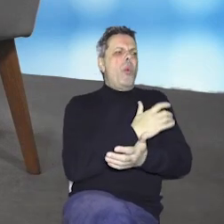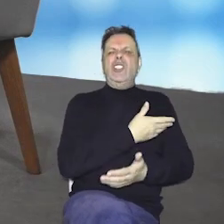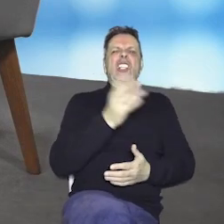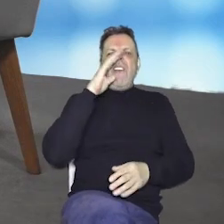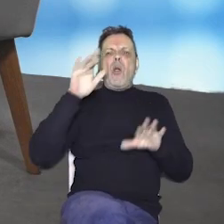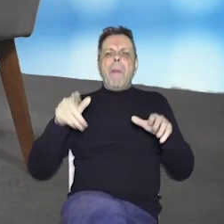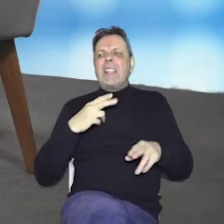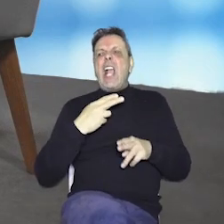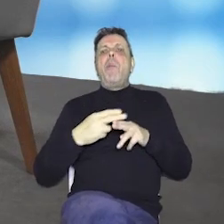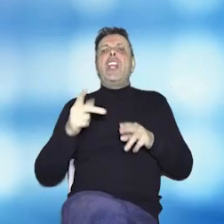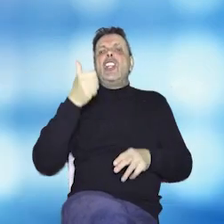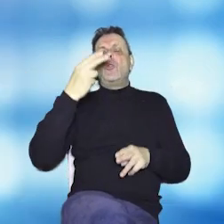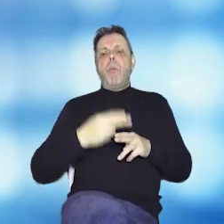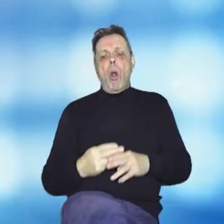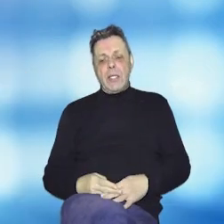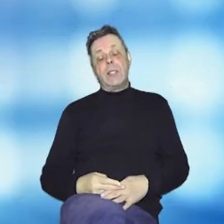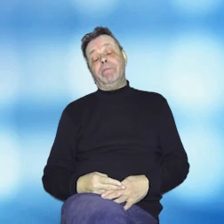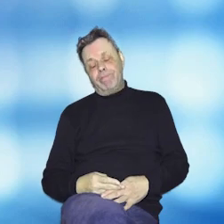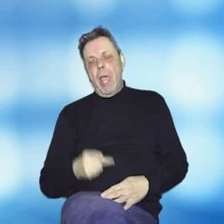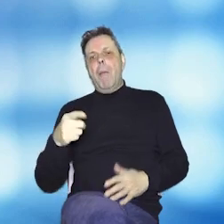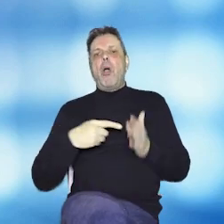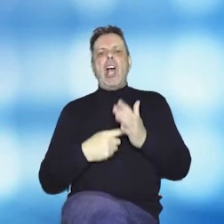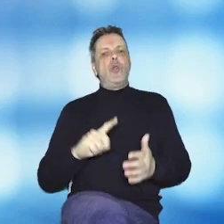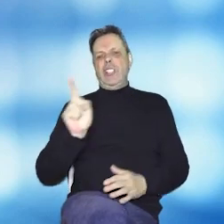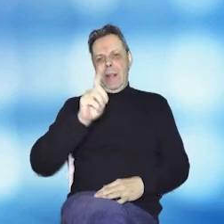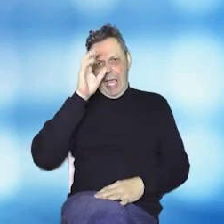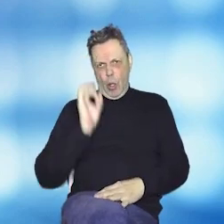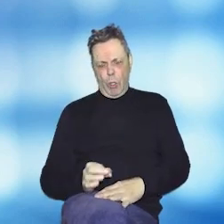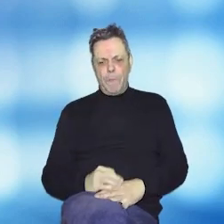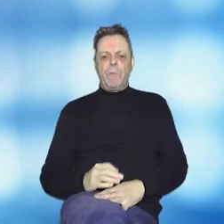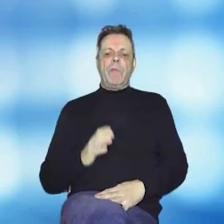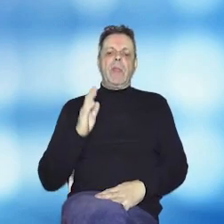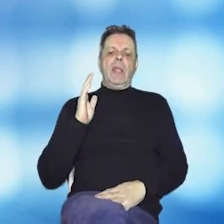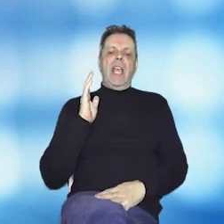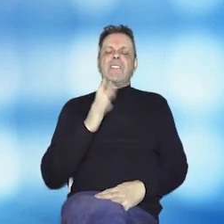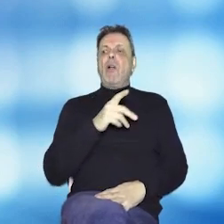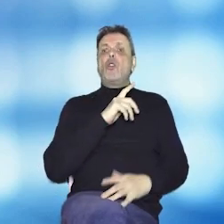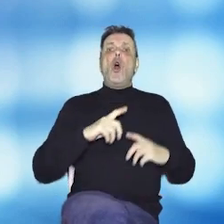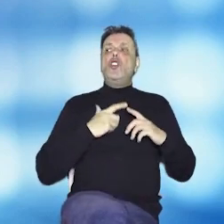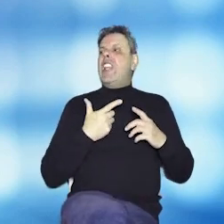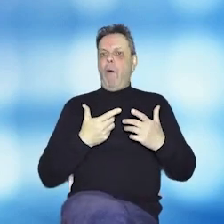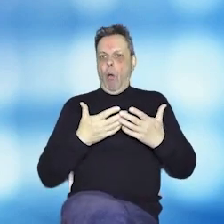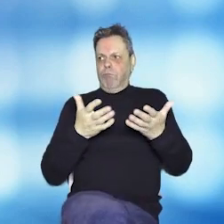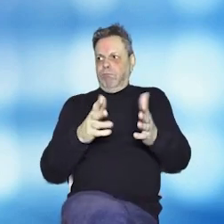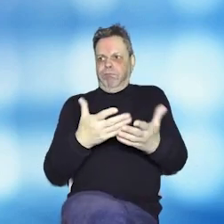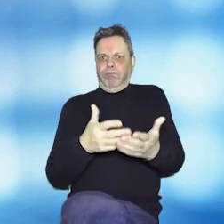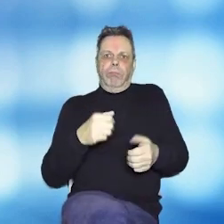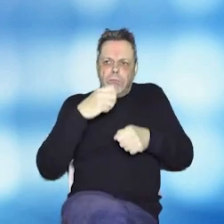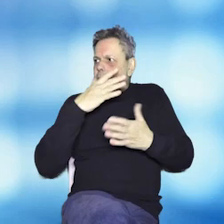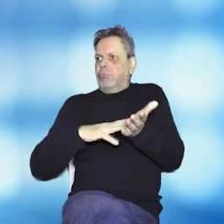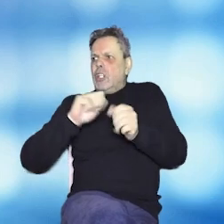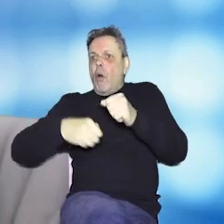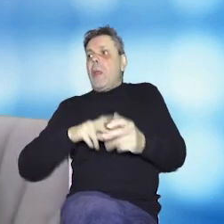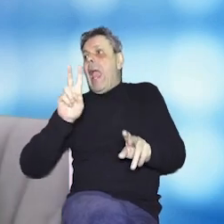da riješimo neku bolest, dugoročno se je pokazao da nije dobar. Jer svako to živo biće ima neku svrhu